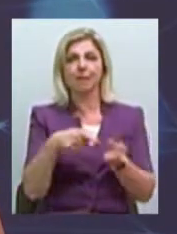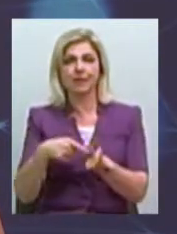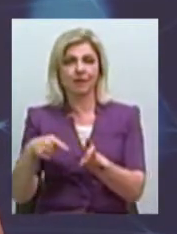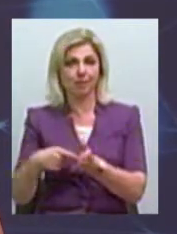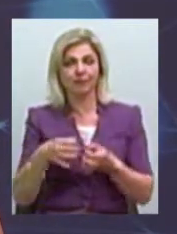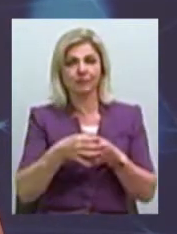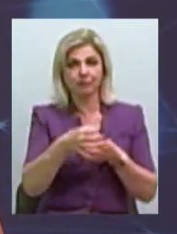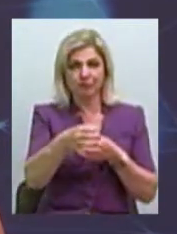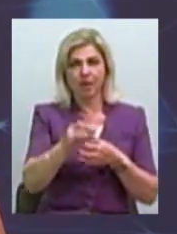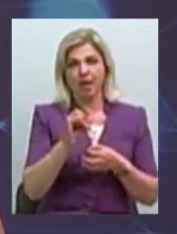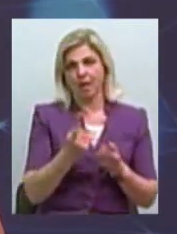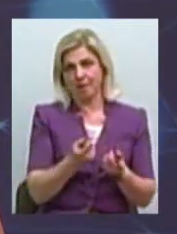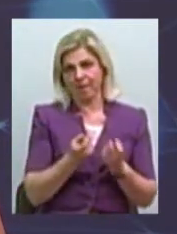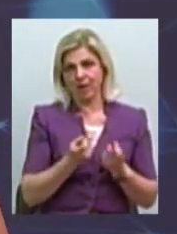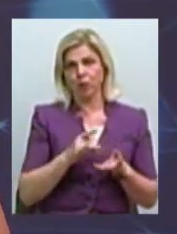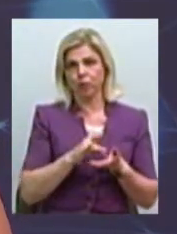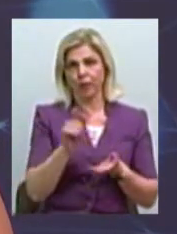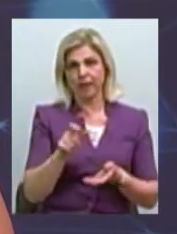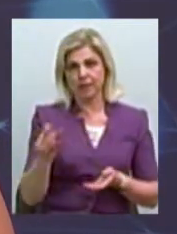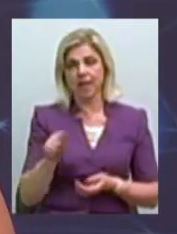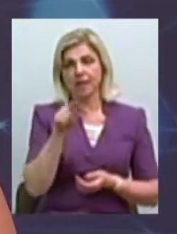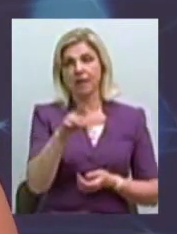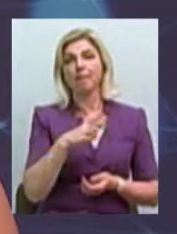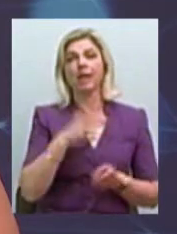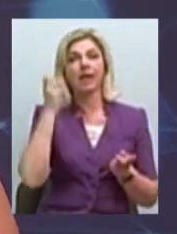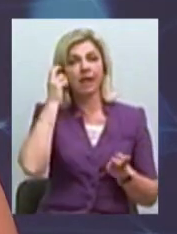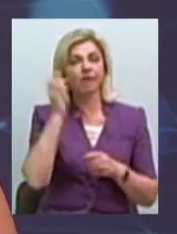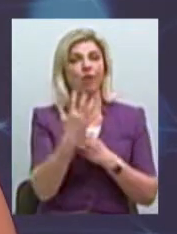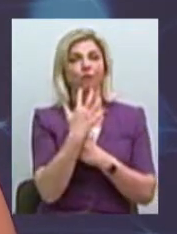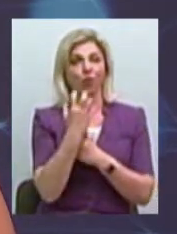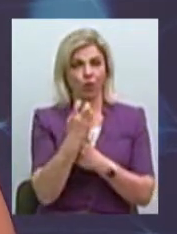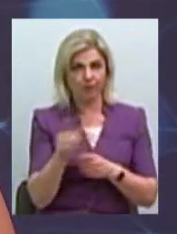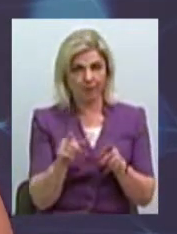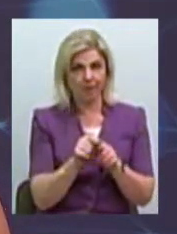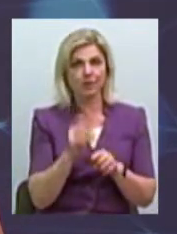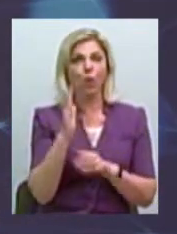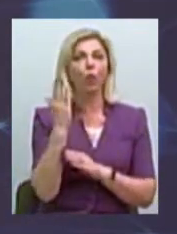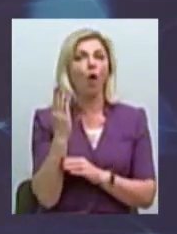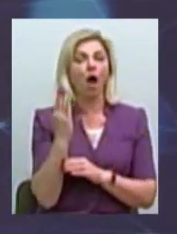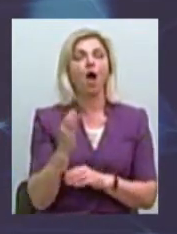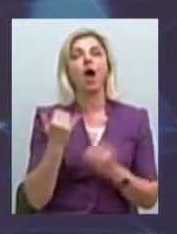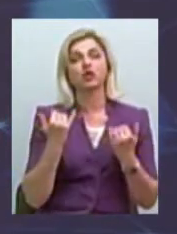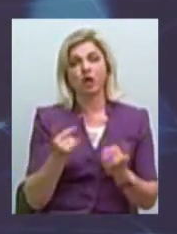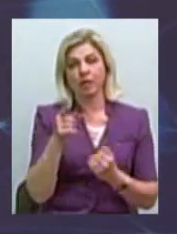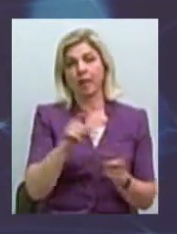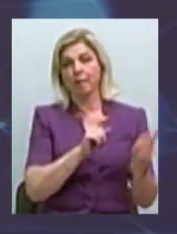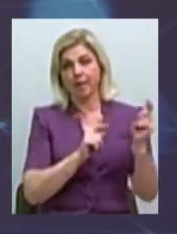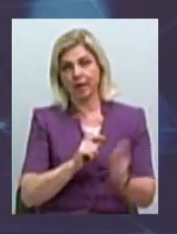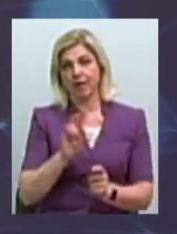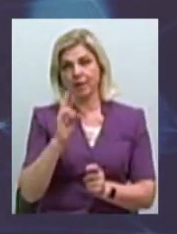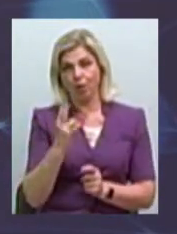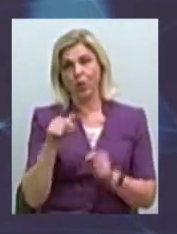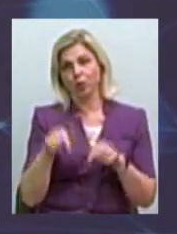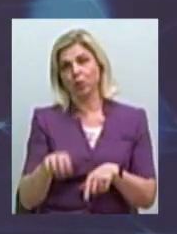приваблює туристів, тому що ти в Києві був, сфотографувався з цією рукою, тепер ти поїдеш в Миколаїв, сфотографуєшся